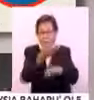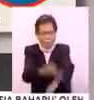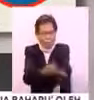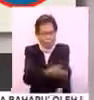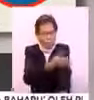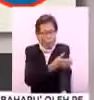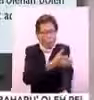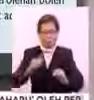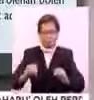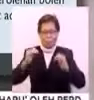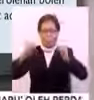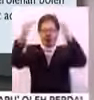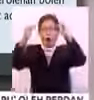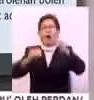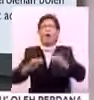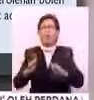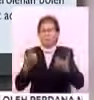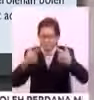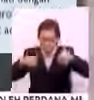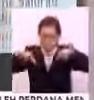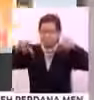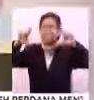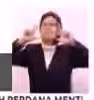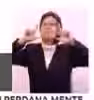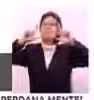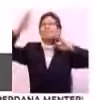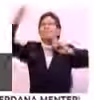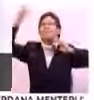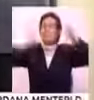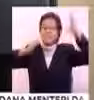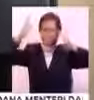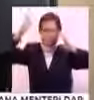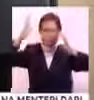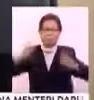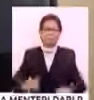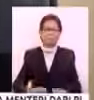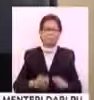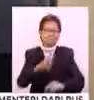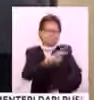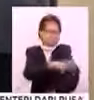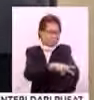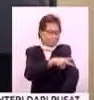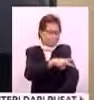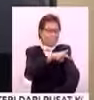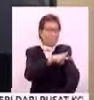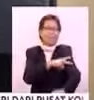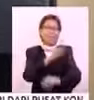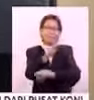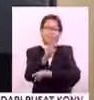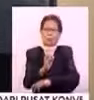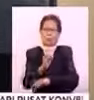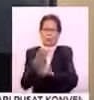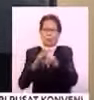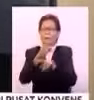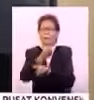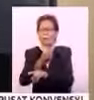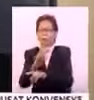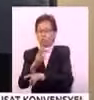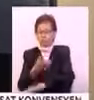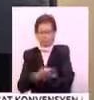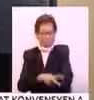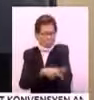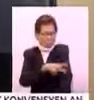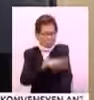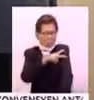baik, sekaligus mengangkat imej Malaysia. Ranking dia naik. Daripada 62, kita naik